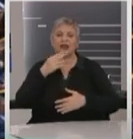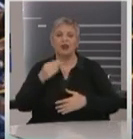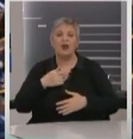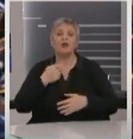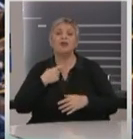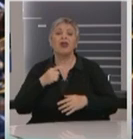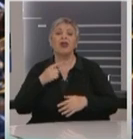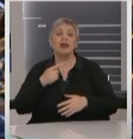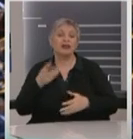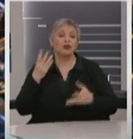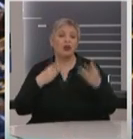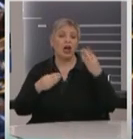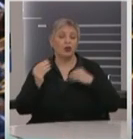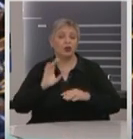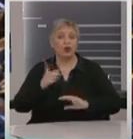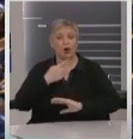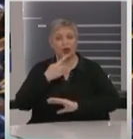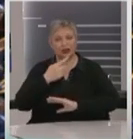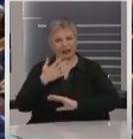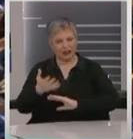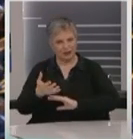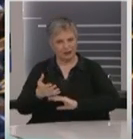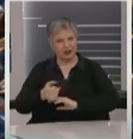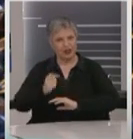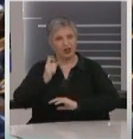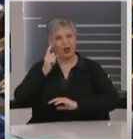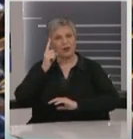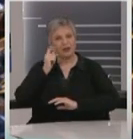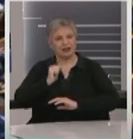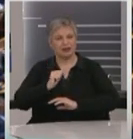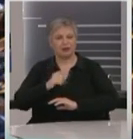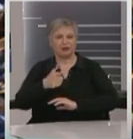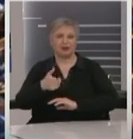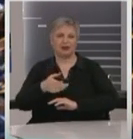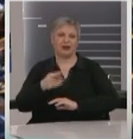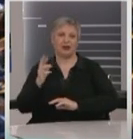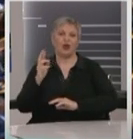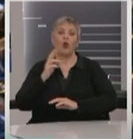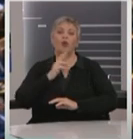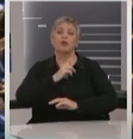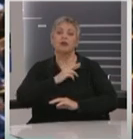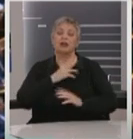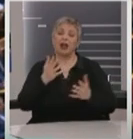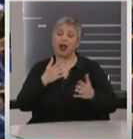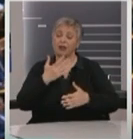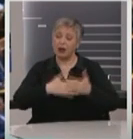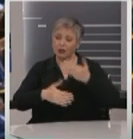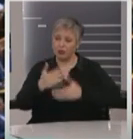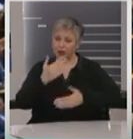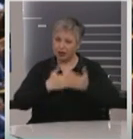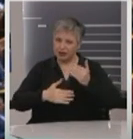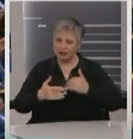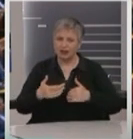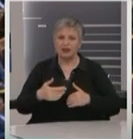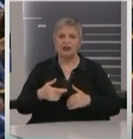αυτό. Αλλά ξέρετε κάτι. Κύριε Πρωθυπουργέ, με συγχωρείτε. Αν κάποιοι κουράστηκαν μέσα στην